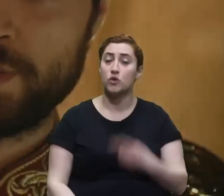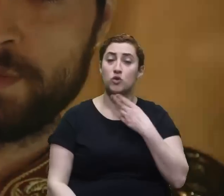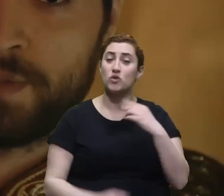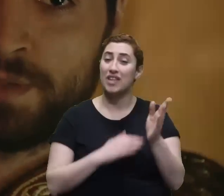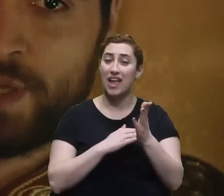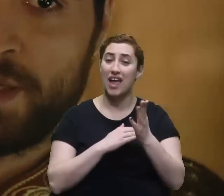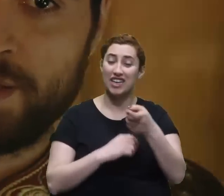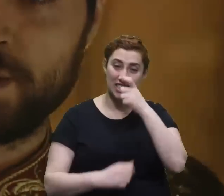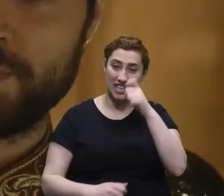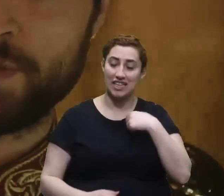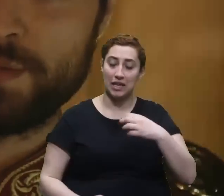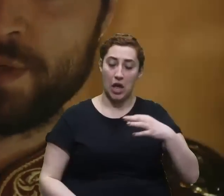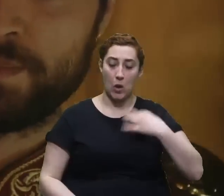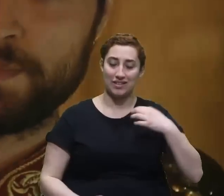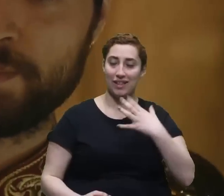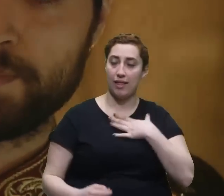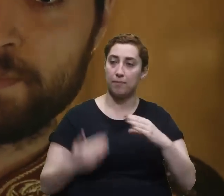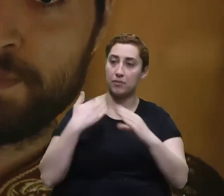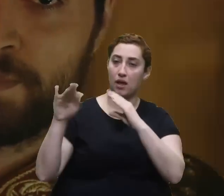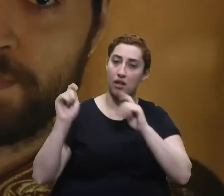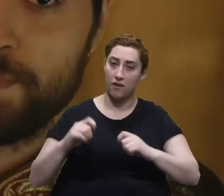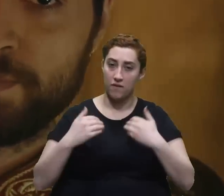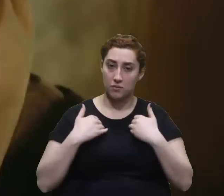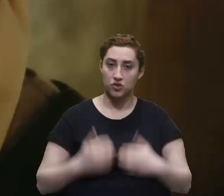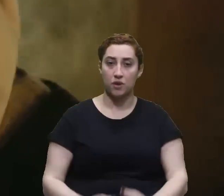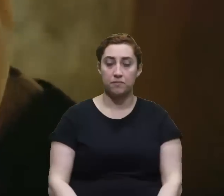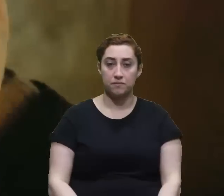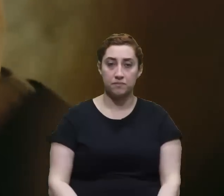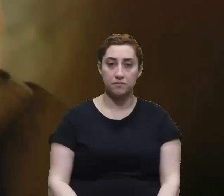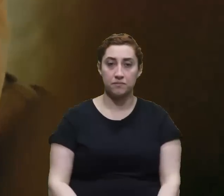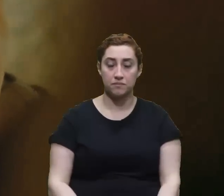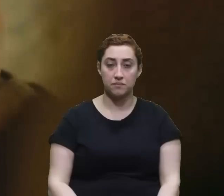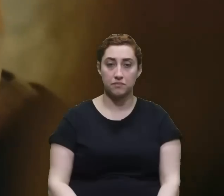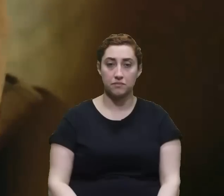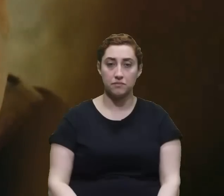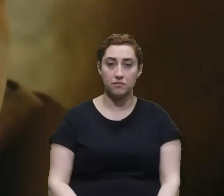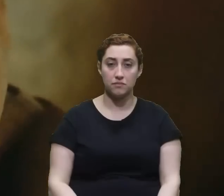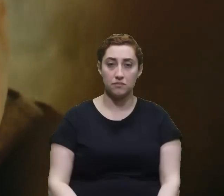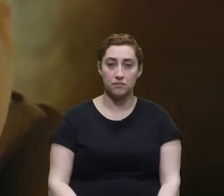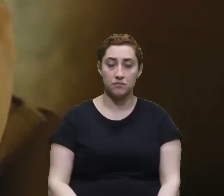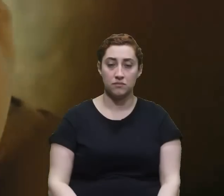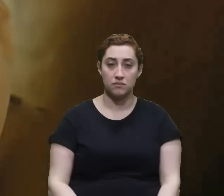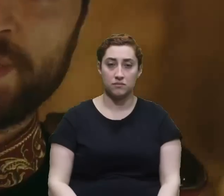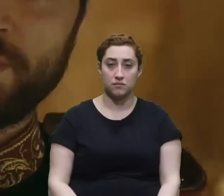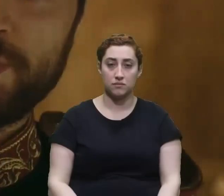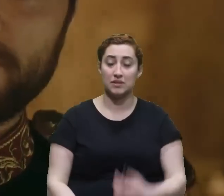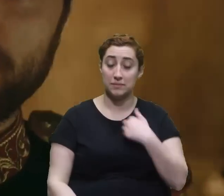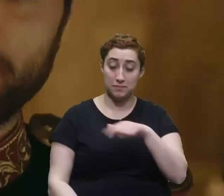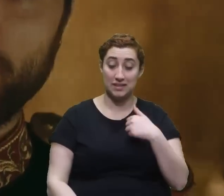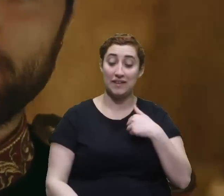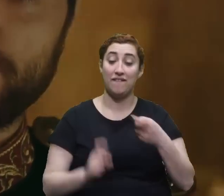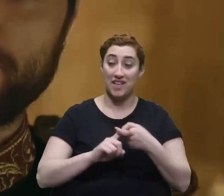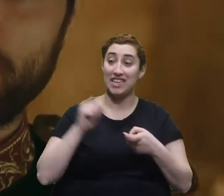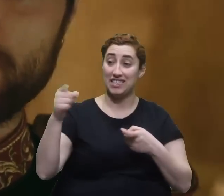Rus çarına şahsen telgraf çektireceğim. Pir'in dikkatli bakışları sultanda. Bizi ve